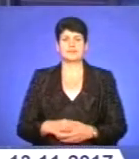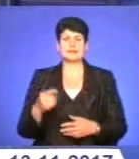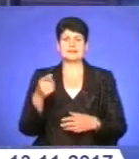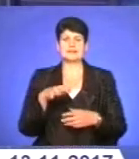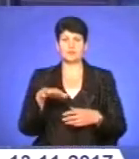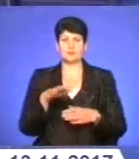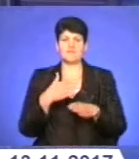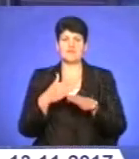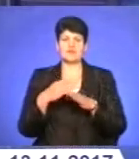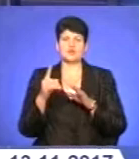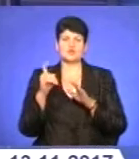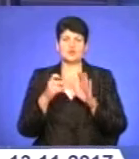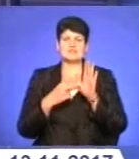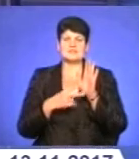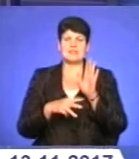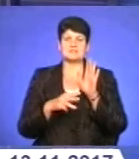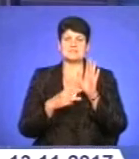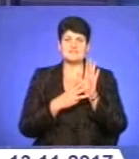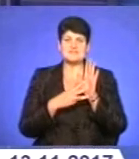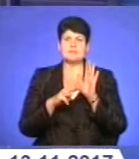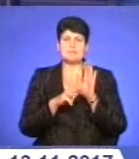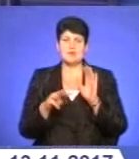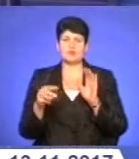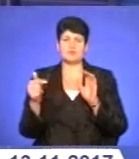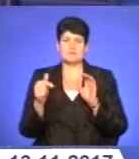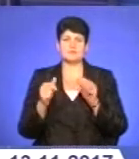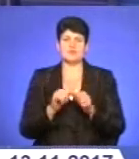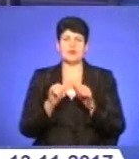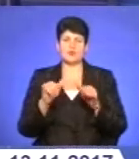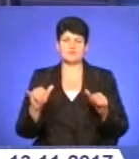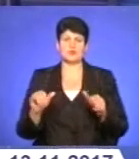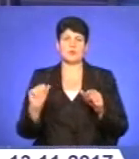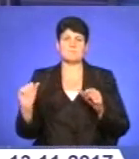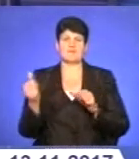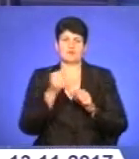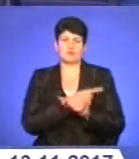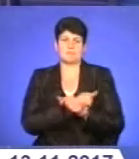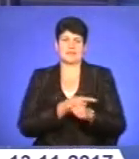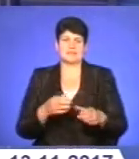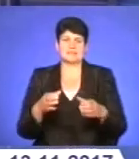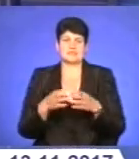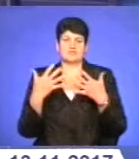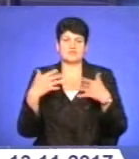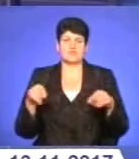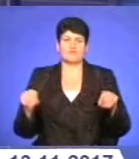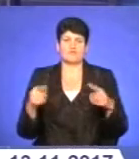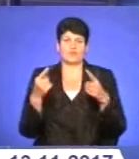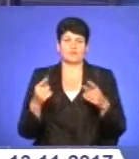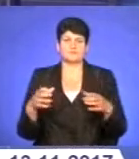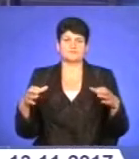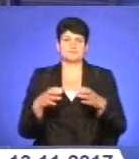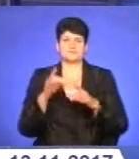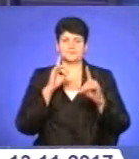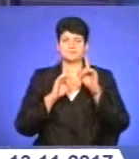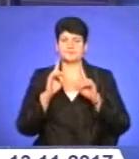Тернопільщині виділять 178 мільйонів гривень на розвиток первинної ланки медицини і вже створюють госпітальні ради. На рік для